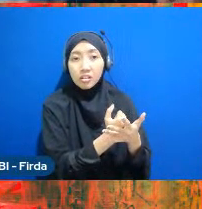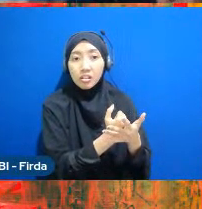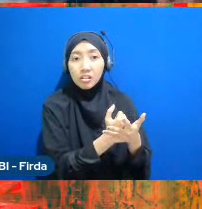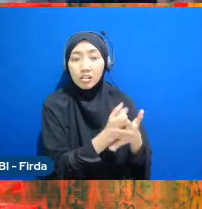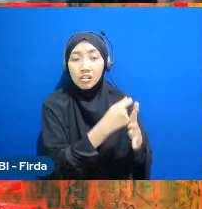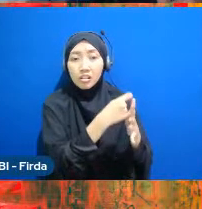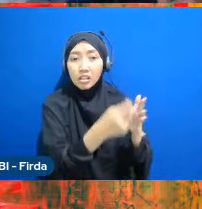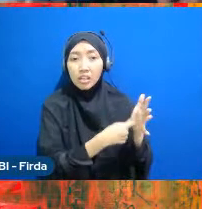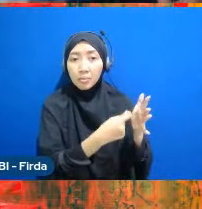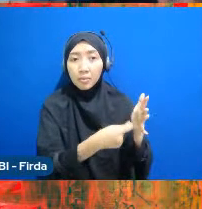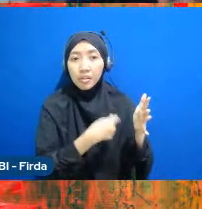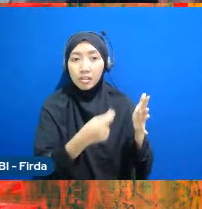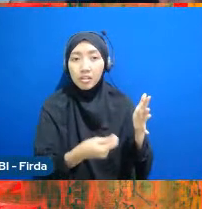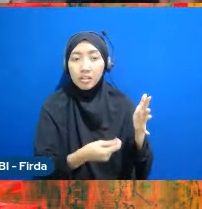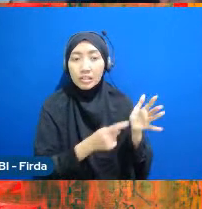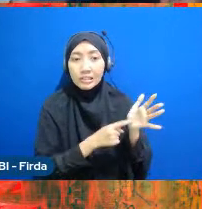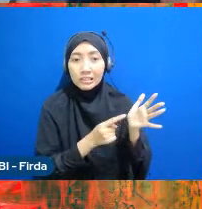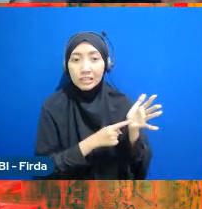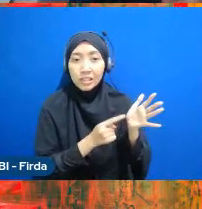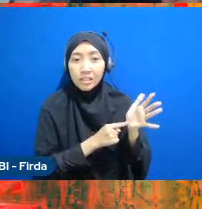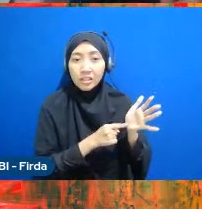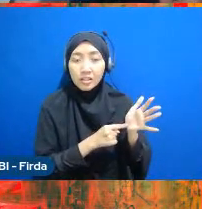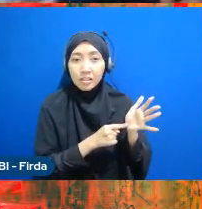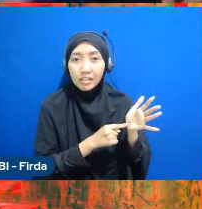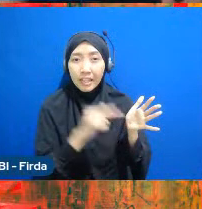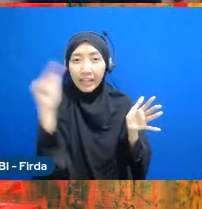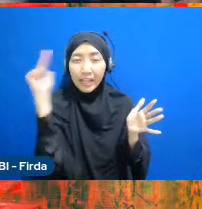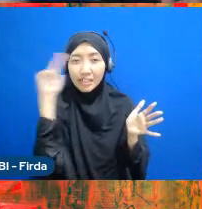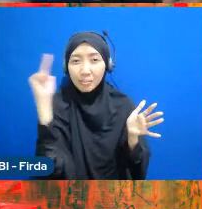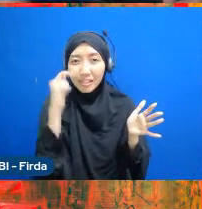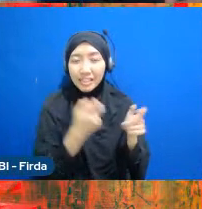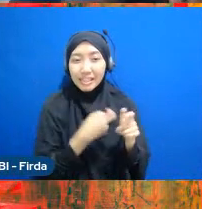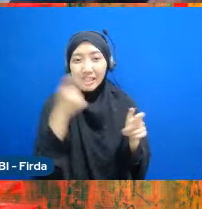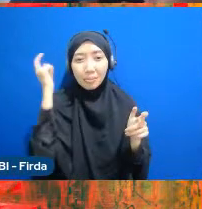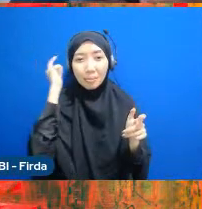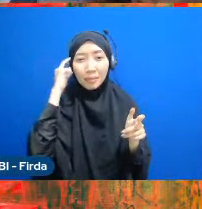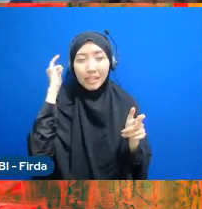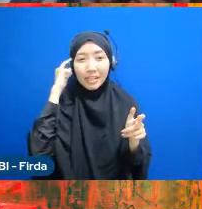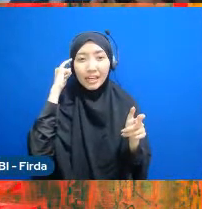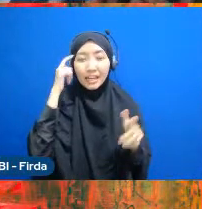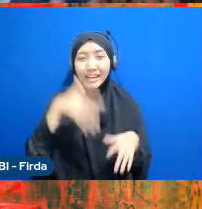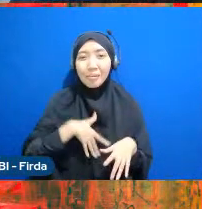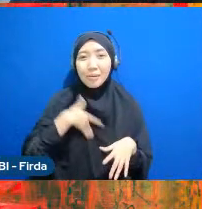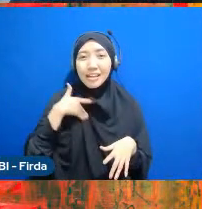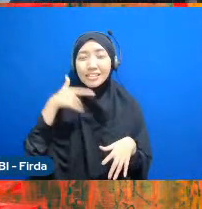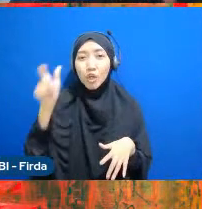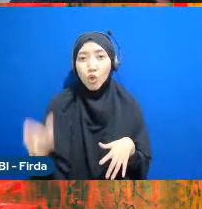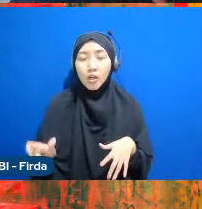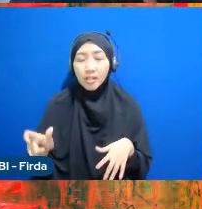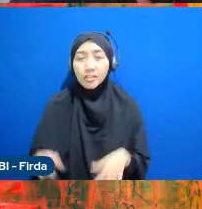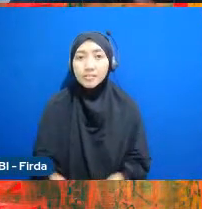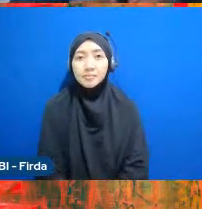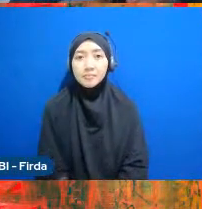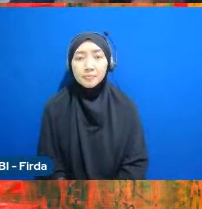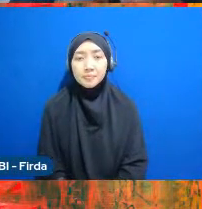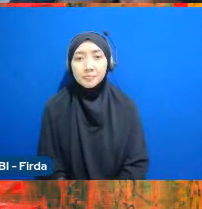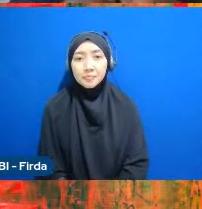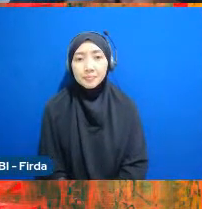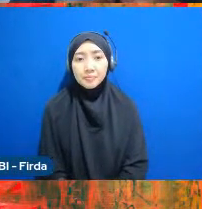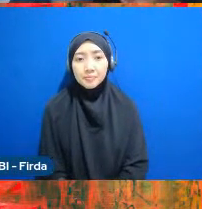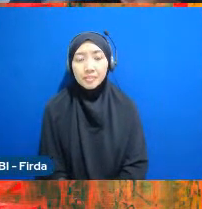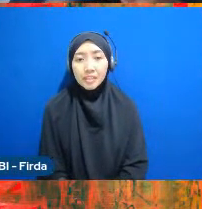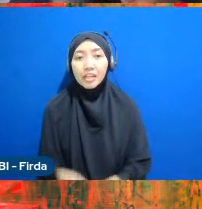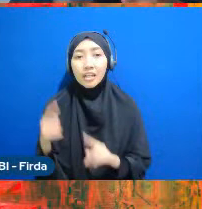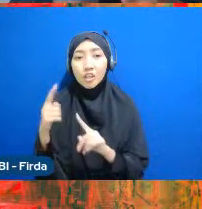gambar itu adalah sebenarnya ekspresi dari pikiran dan perasaan seorang anak. Maka PR